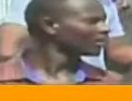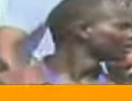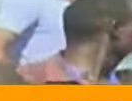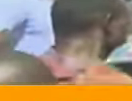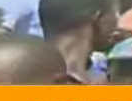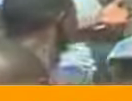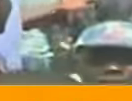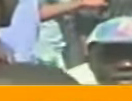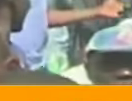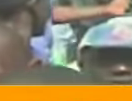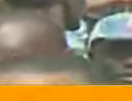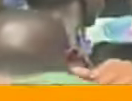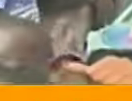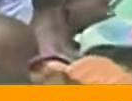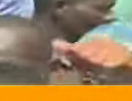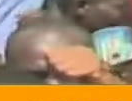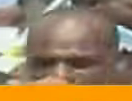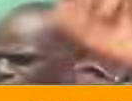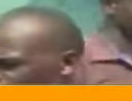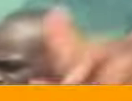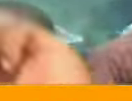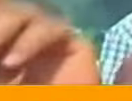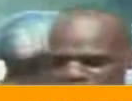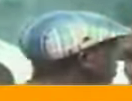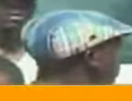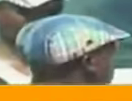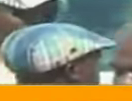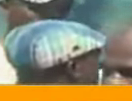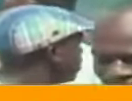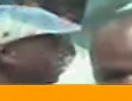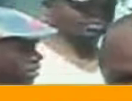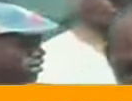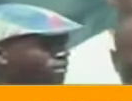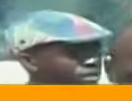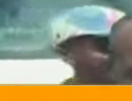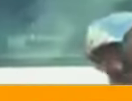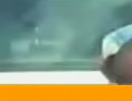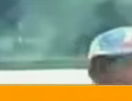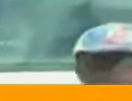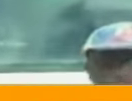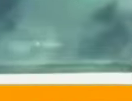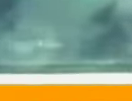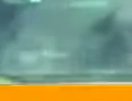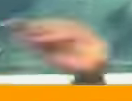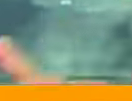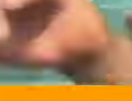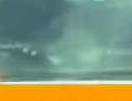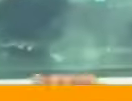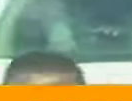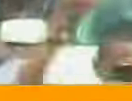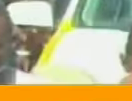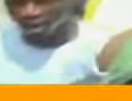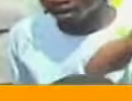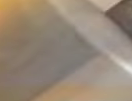Kiongozi wa upinzani Raila Odinga atua mjini Mombasa tayari kwa mkutano wa hapo kesho uwanjani Tononoka.